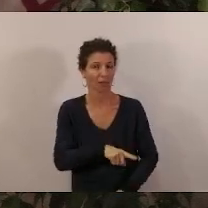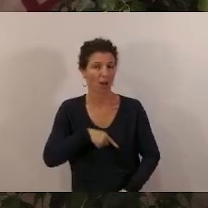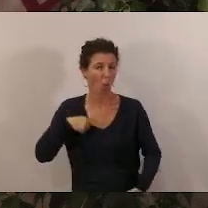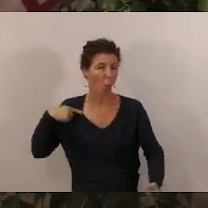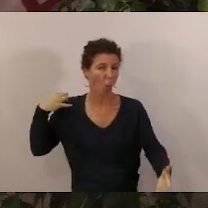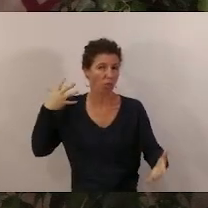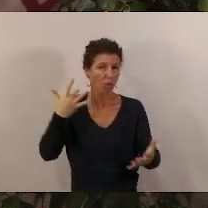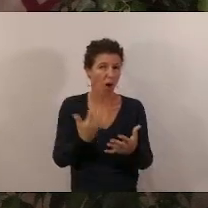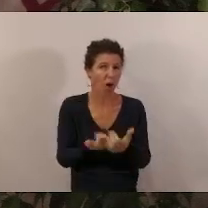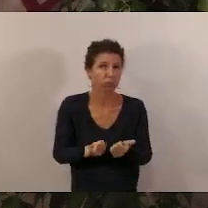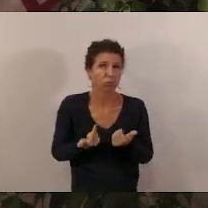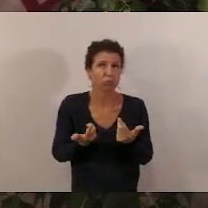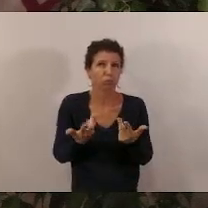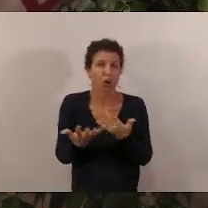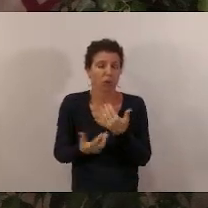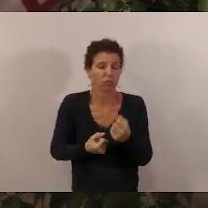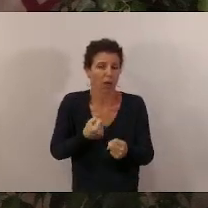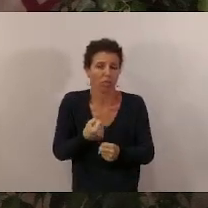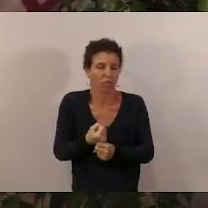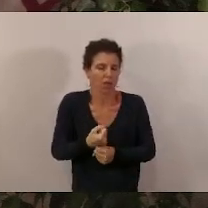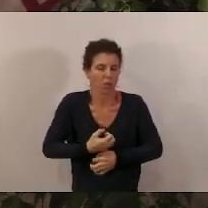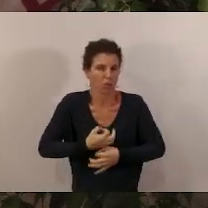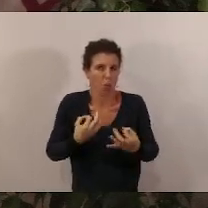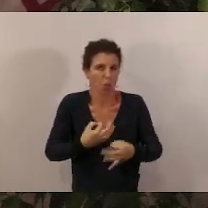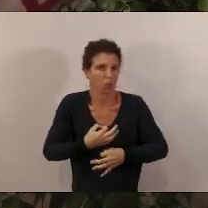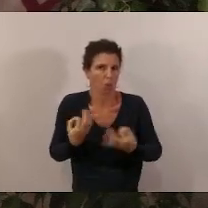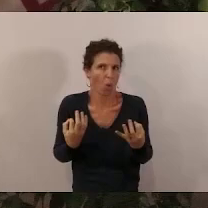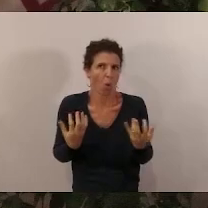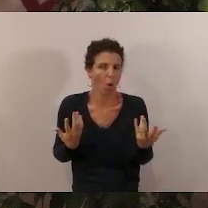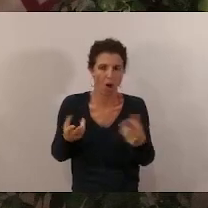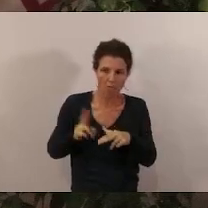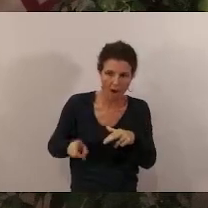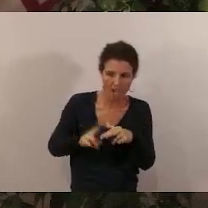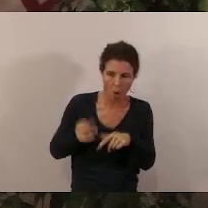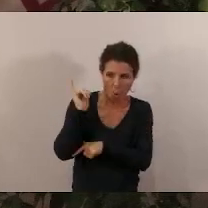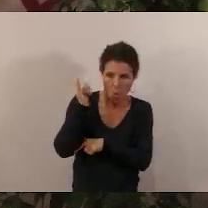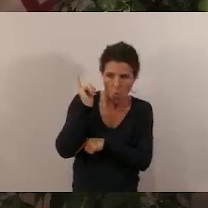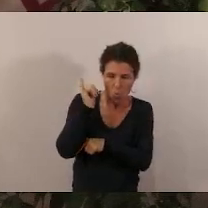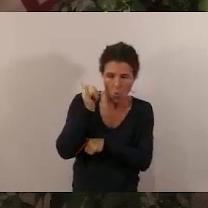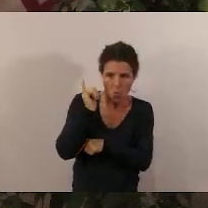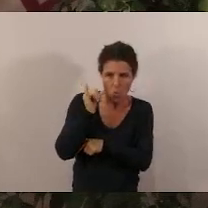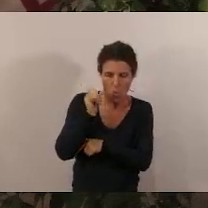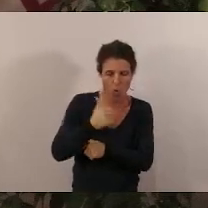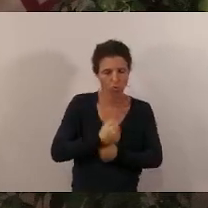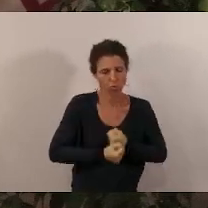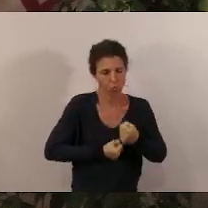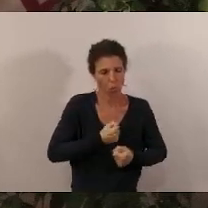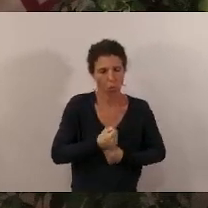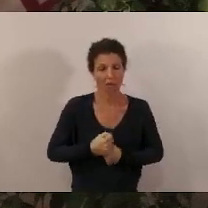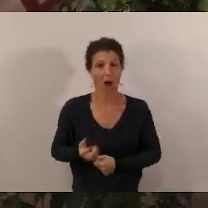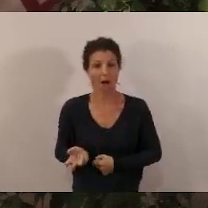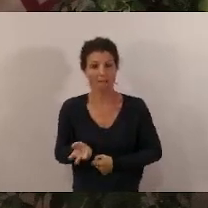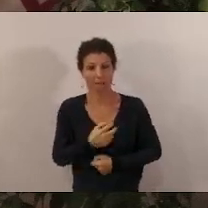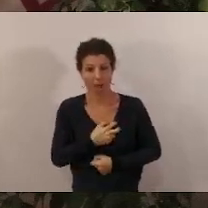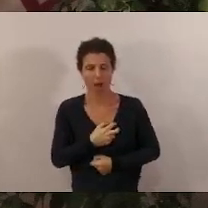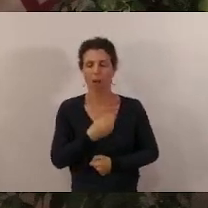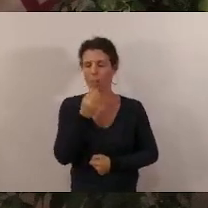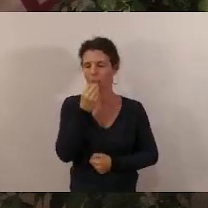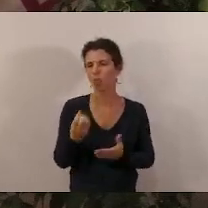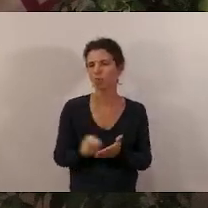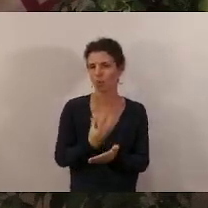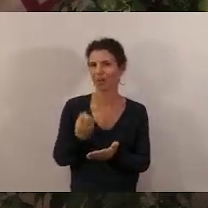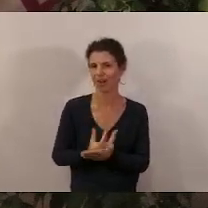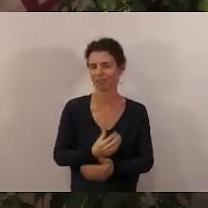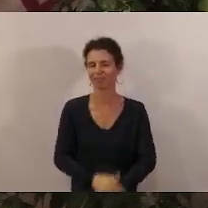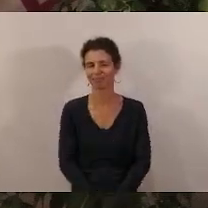nombreuses années, de l'absence de démarrage des travaux. Et vraiment, c'est une excellente nouvelle.